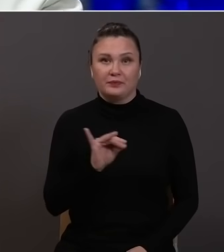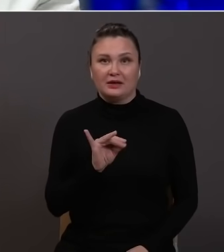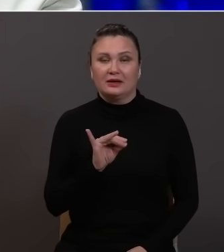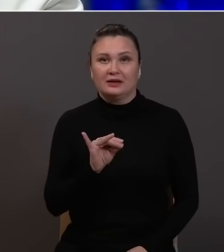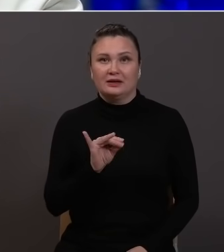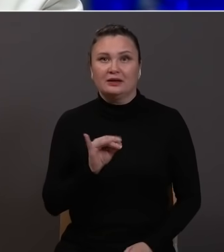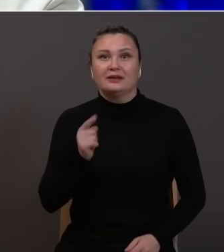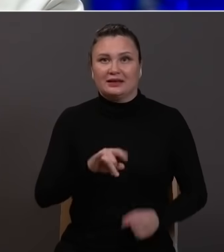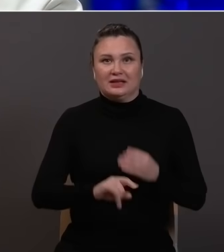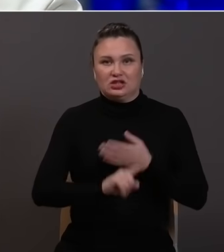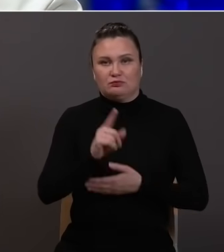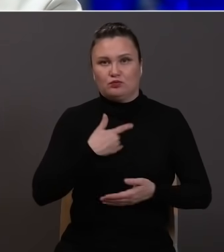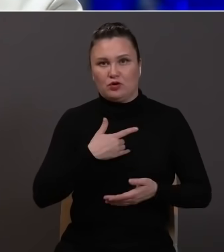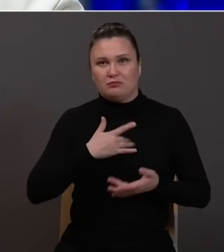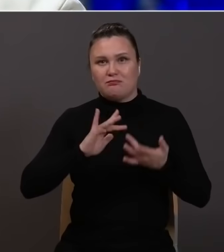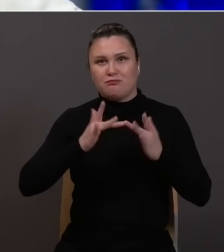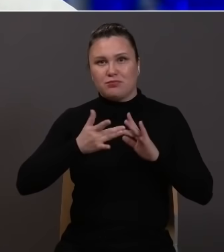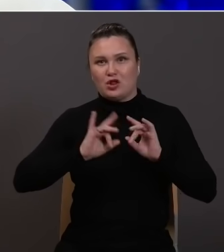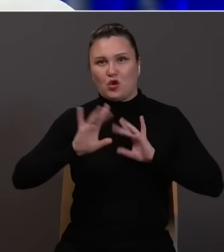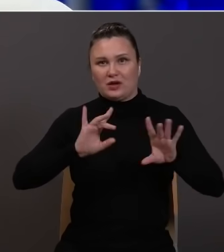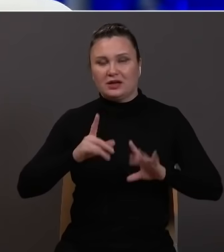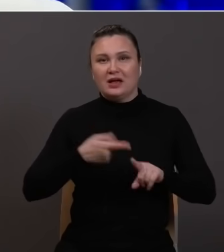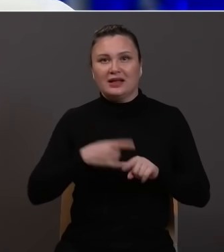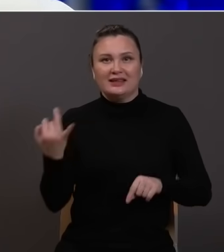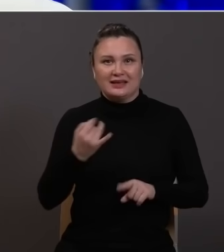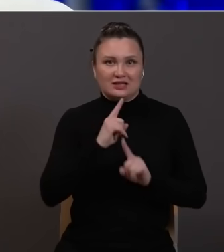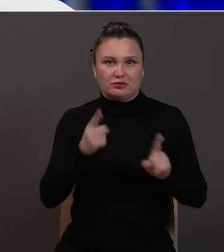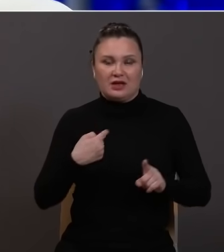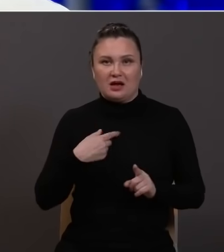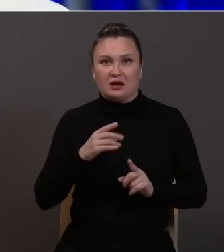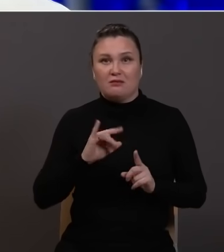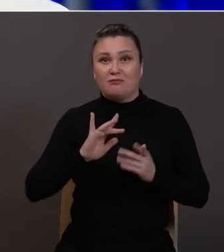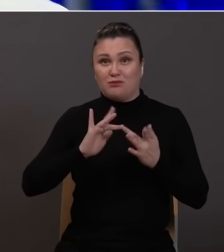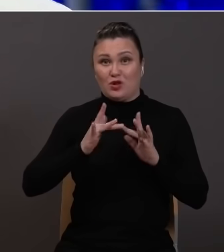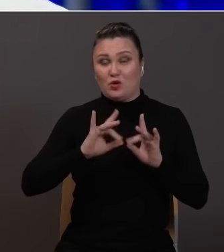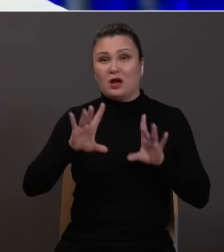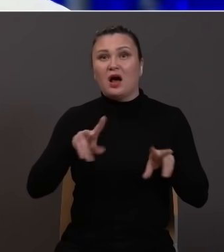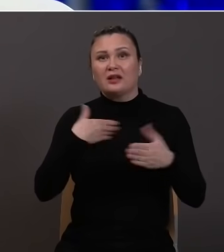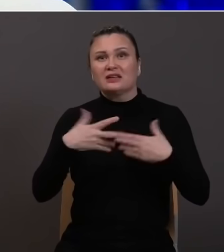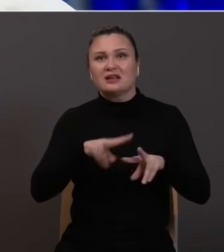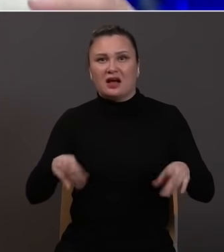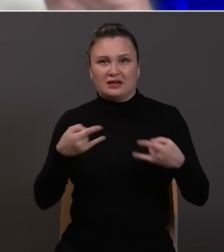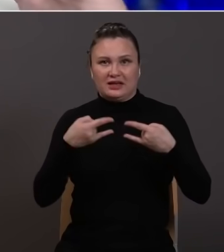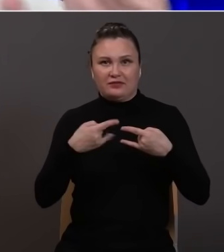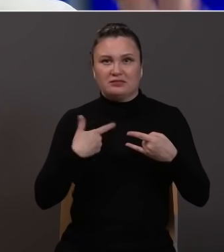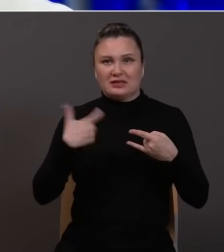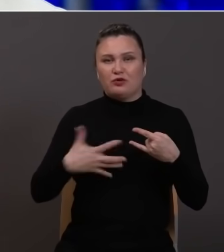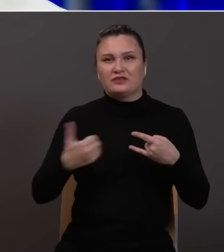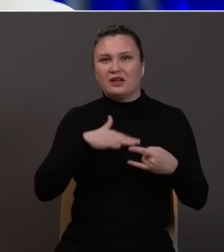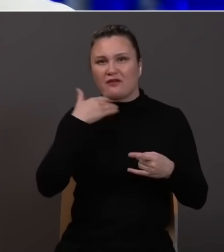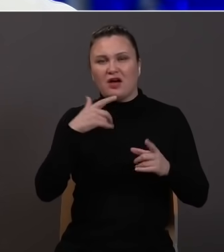тогда, кстати, и начался мой блогинг. Это была интересная тоже особенность. Я к блогингу относился как к телевидению. Мы взяли с собой